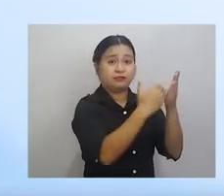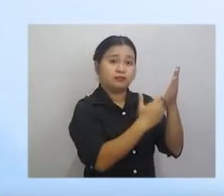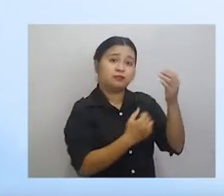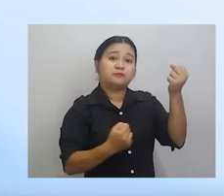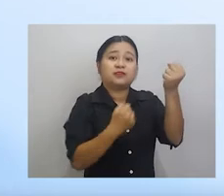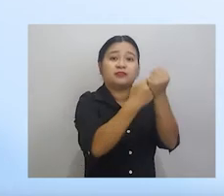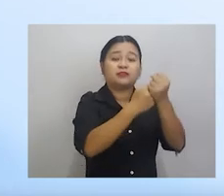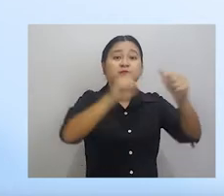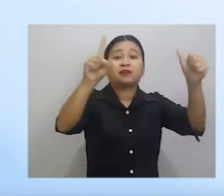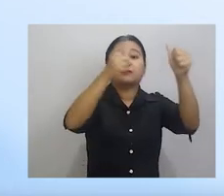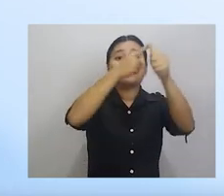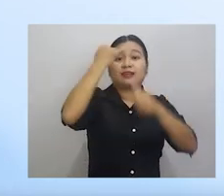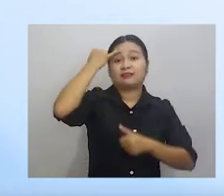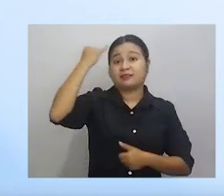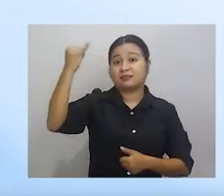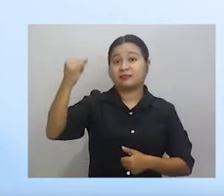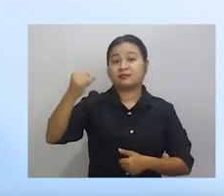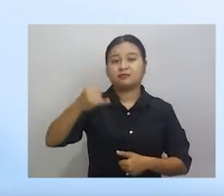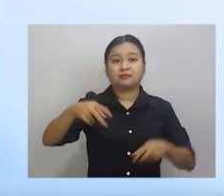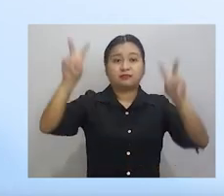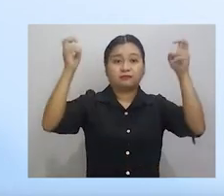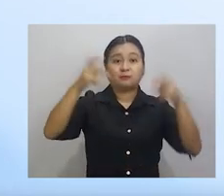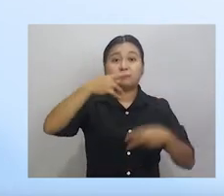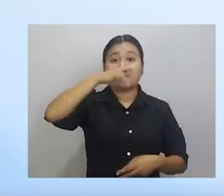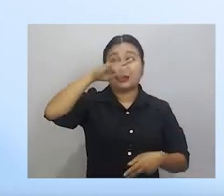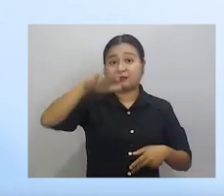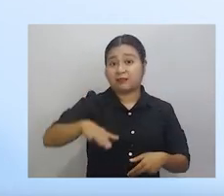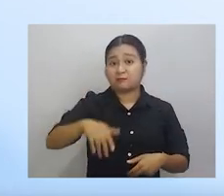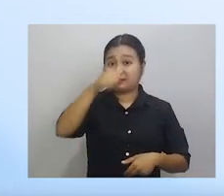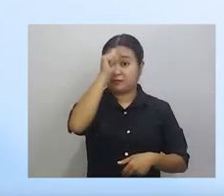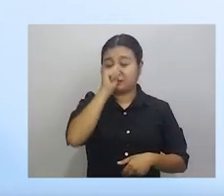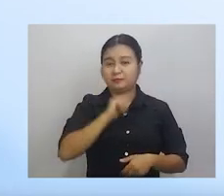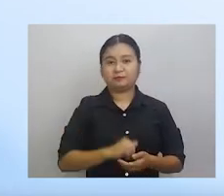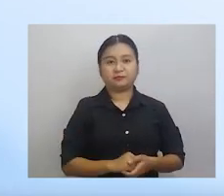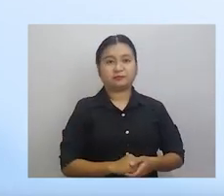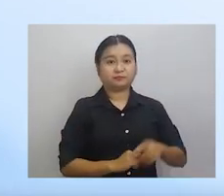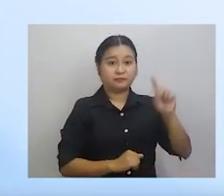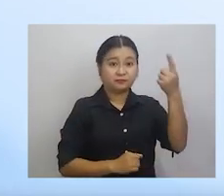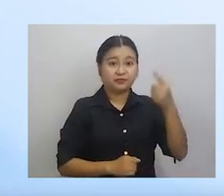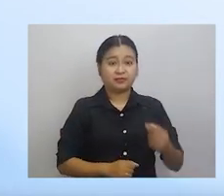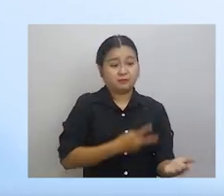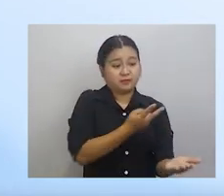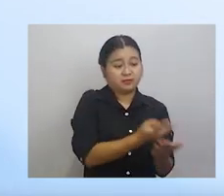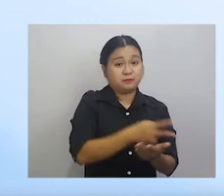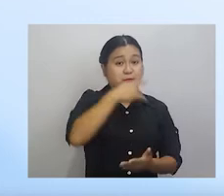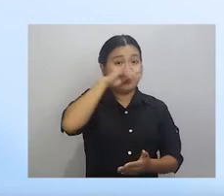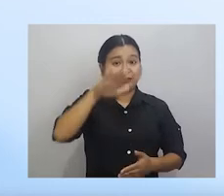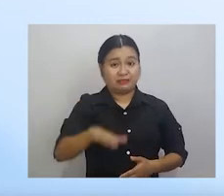sa batang matiyaga. Humihiga ang batang matiyaga